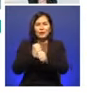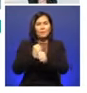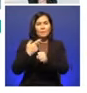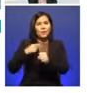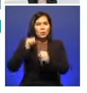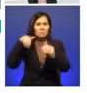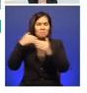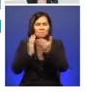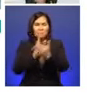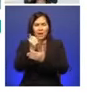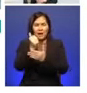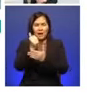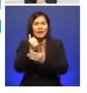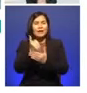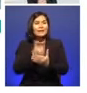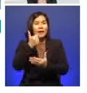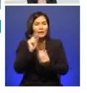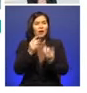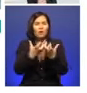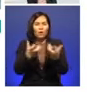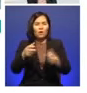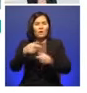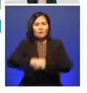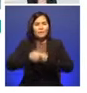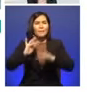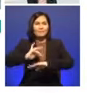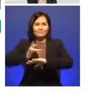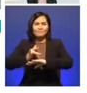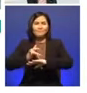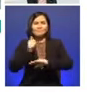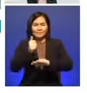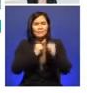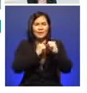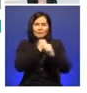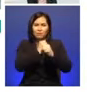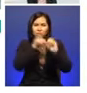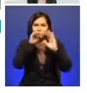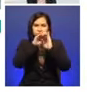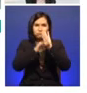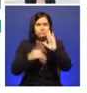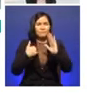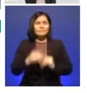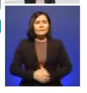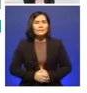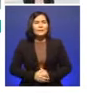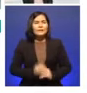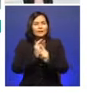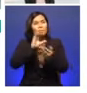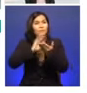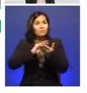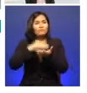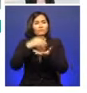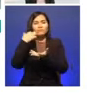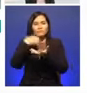านะครับอันนี้ก็คือความพยายามทั้งหมดก็จะเห็นว่าเรามีเรื่องที่ต้องทำกันอีกหลายเรื่องเลยครับผม ค่ะจากข้อมูลของอาจารย์นะคะ